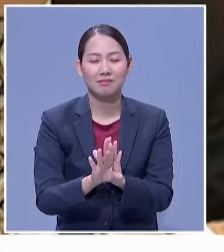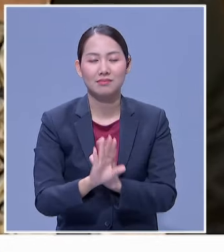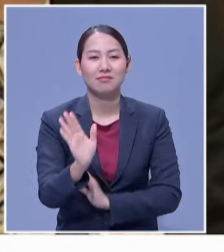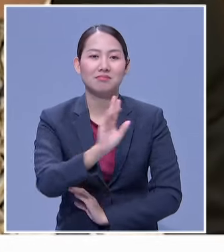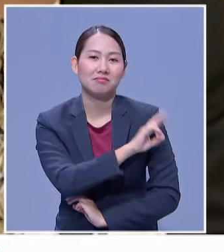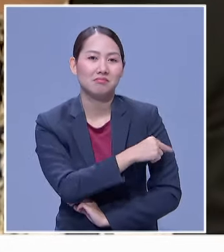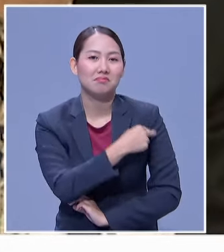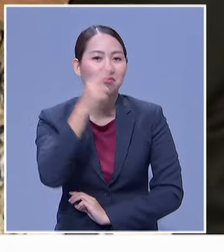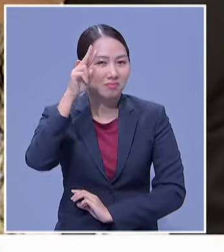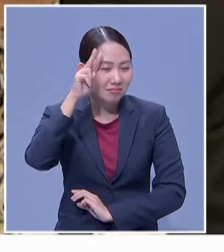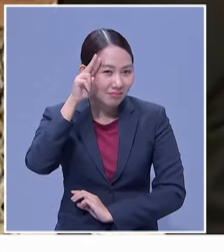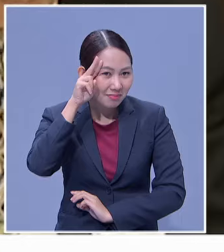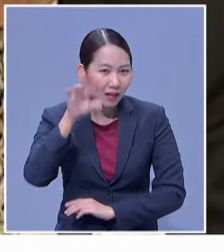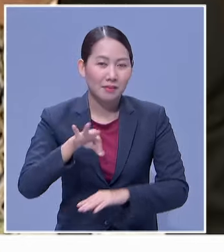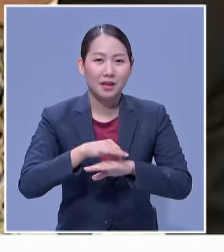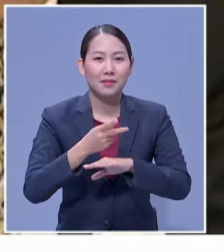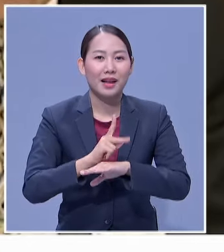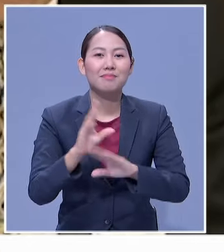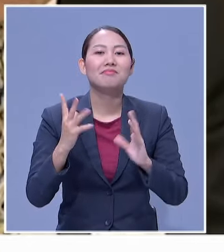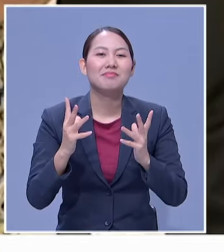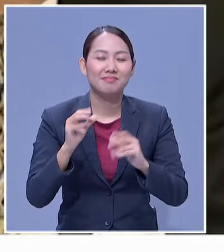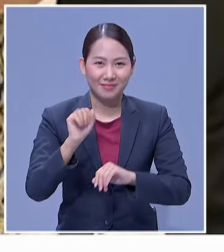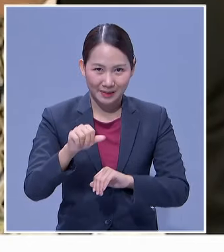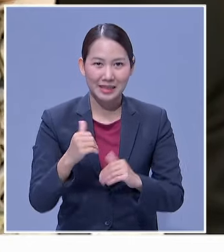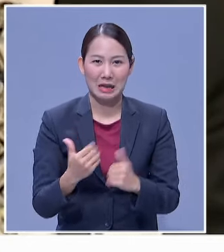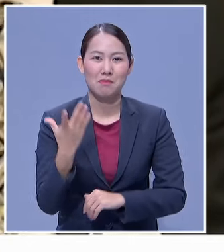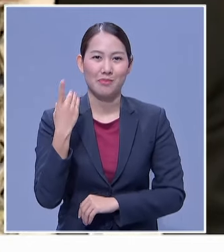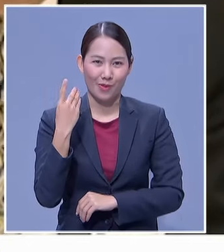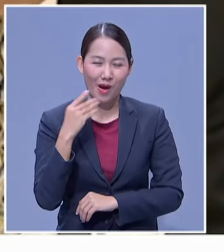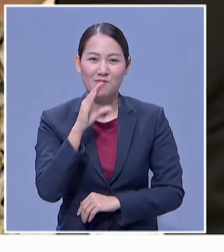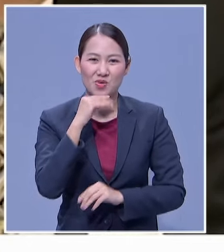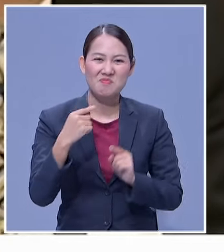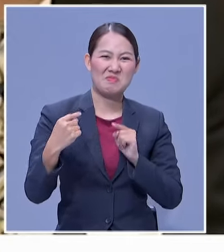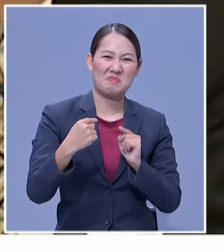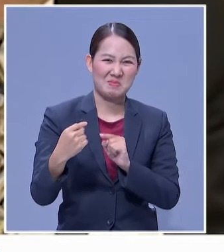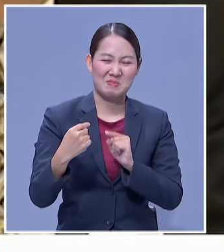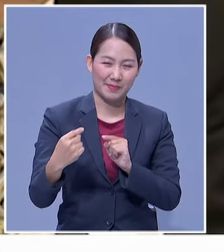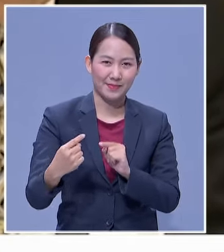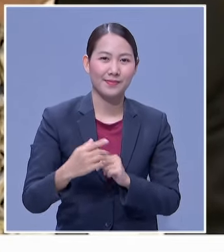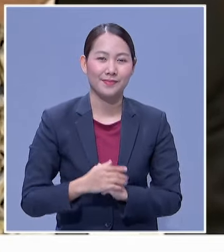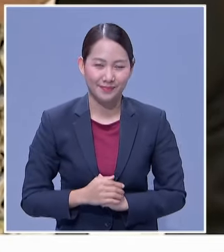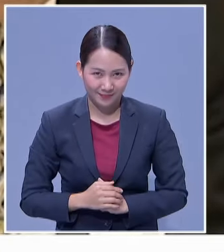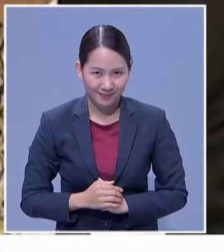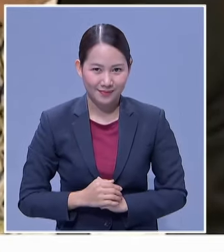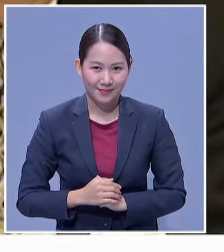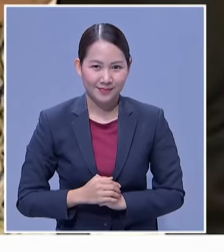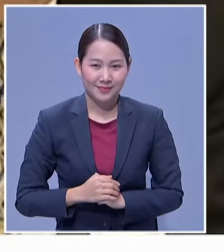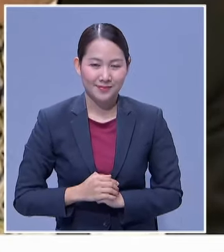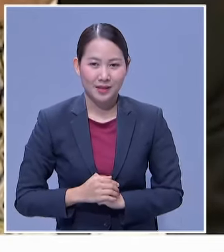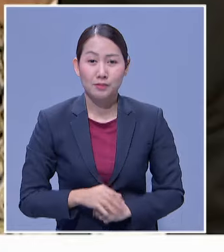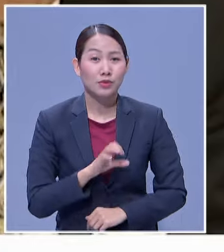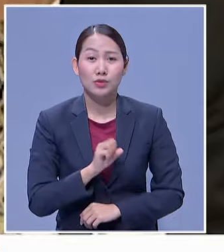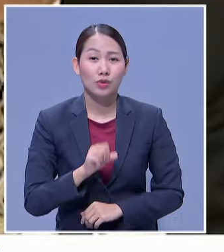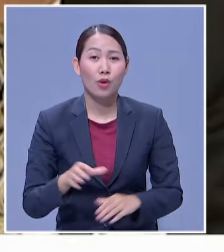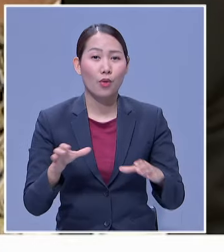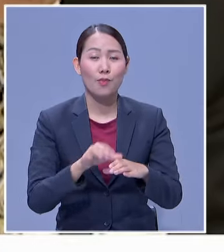นี้นะครับหลังเกิดการพทคารมณ์กันระหว่างคุณหมอชน่าศรีแก้วสสน่านพรรคเพื่อไทยกับคุณพิเชษฐเชื้อเมืองพานรองประธาน